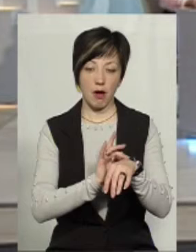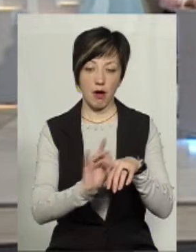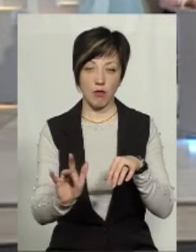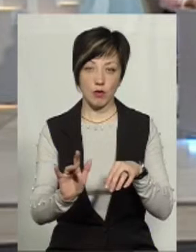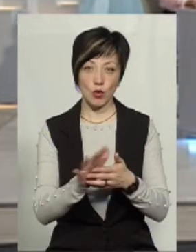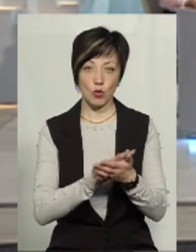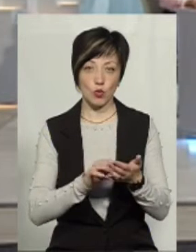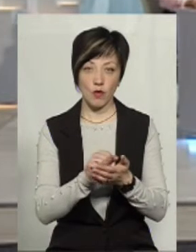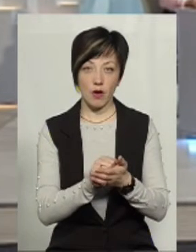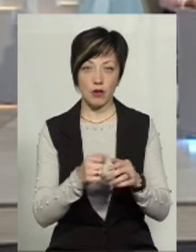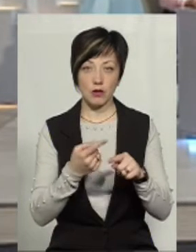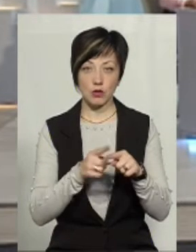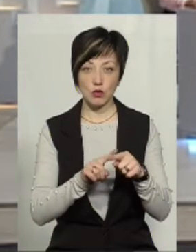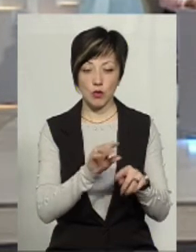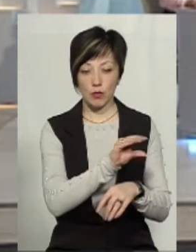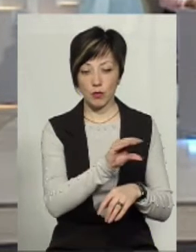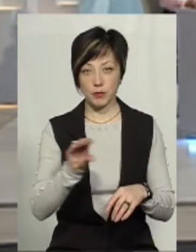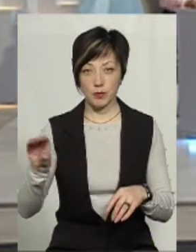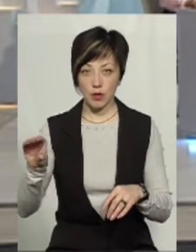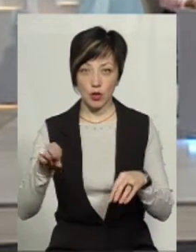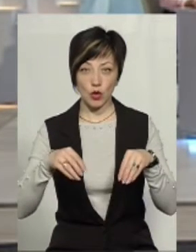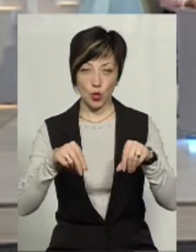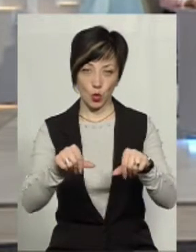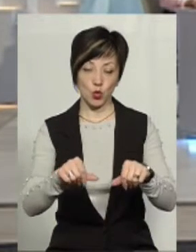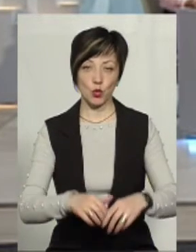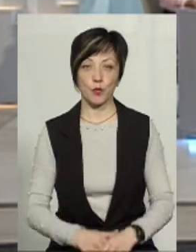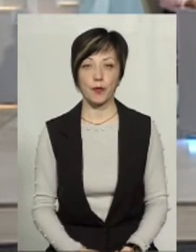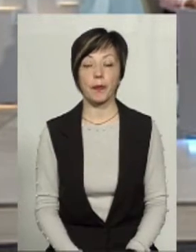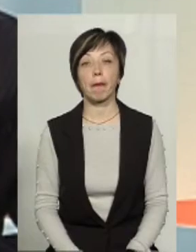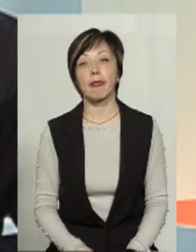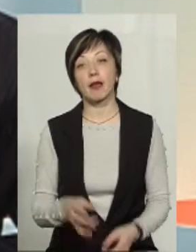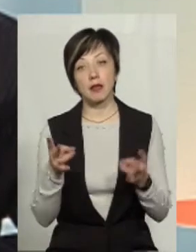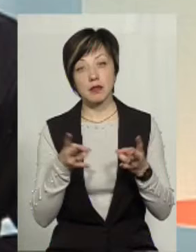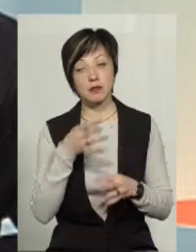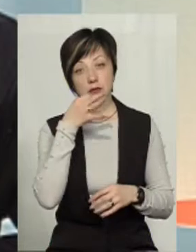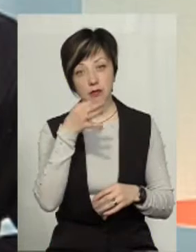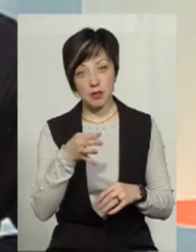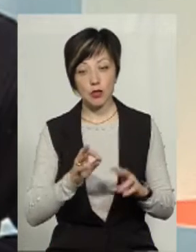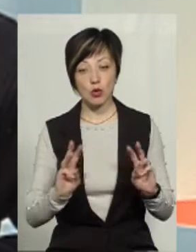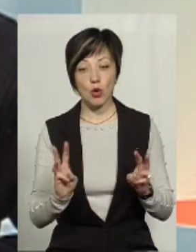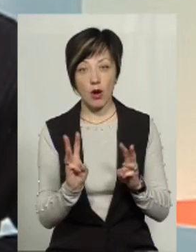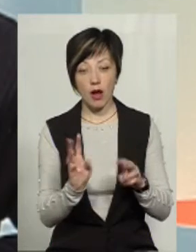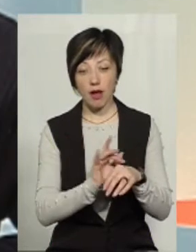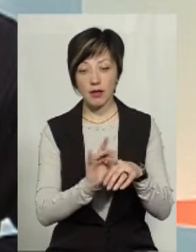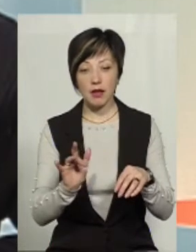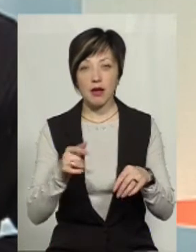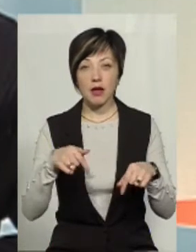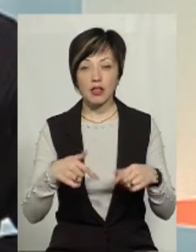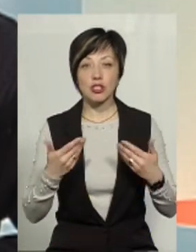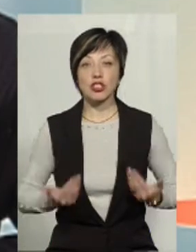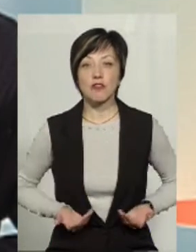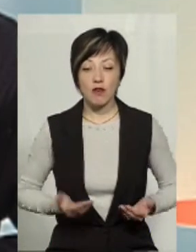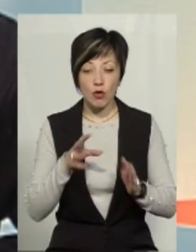саме руйнування оцього мікрофлори поверхневого шару ґрунту. Тут варто зазначити, що згорає органіка. Органіка,